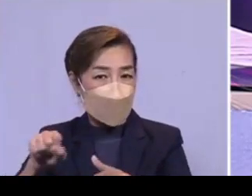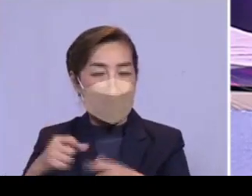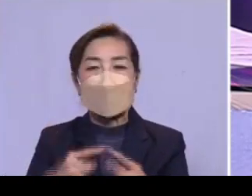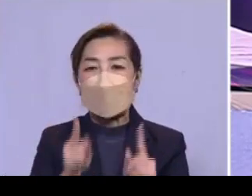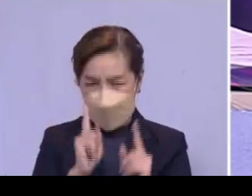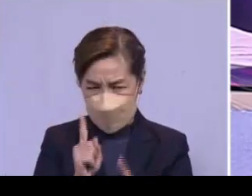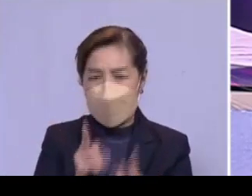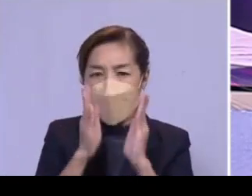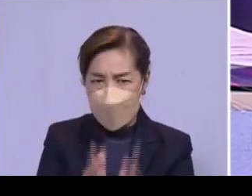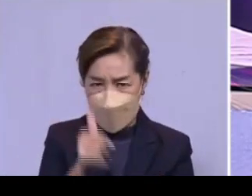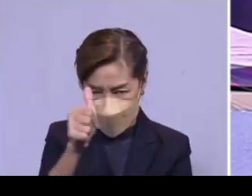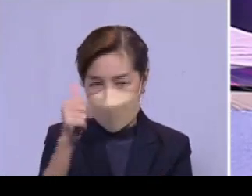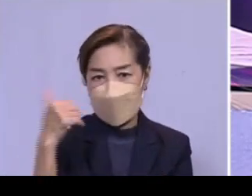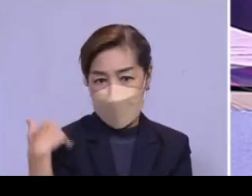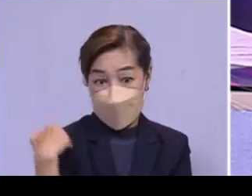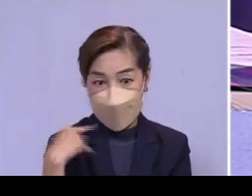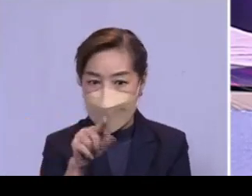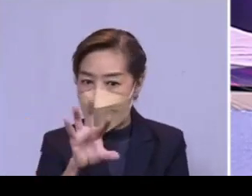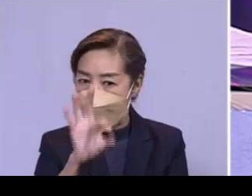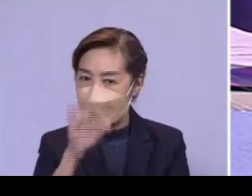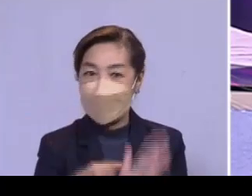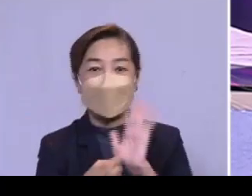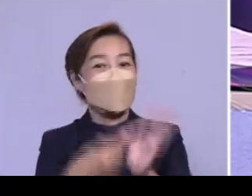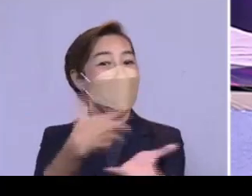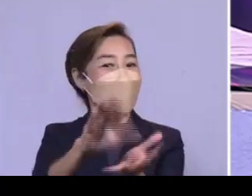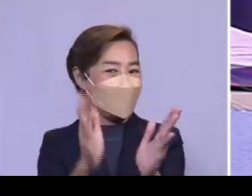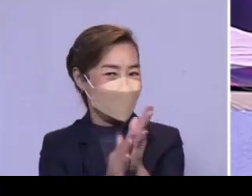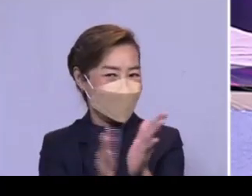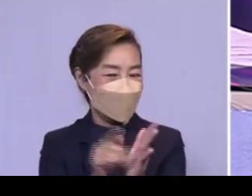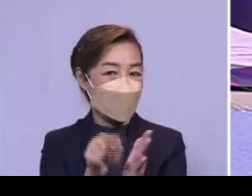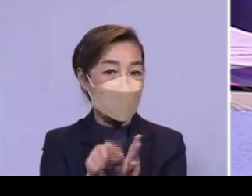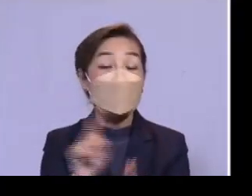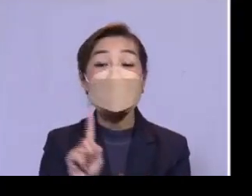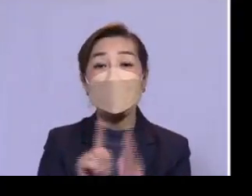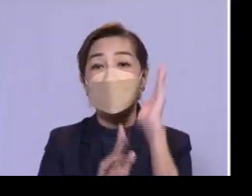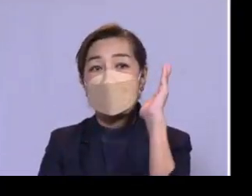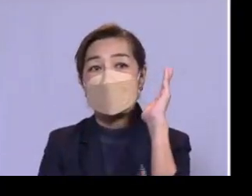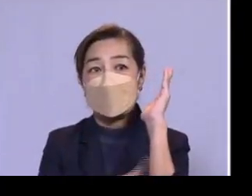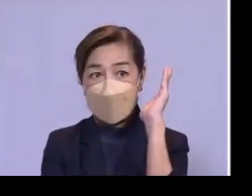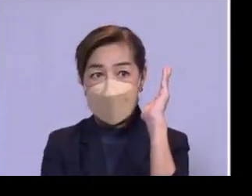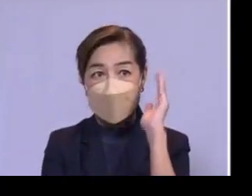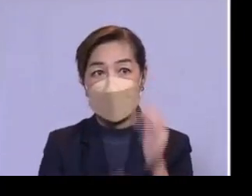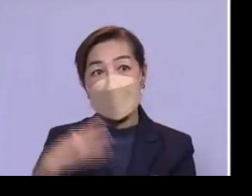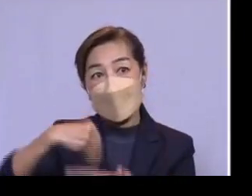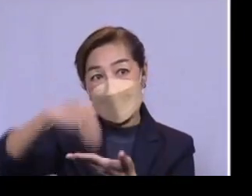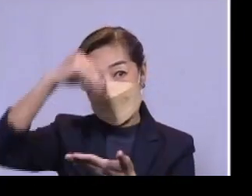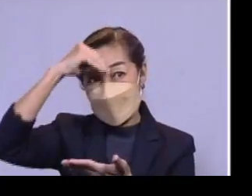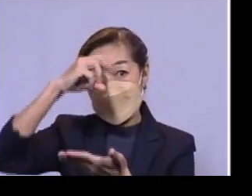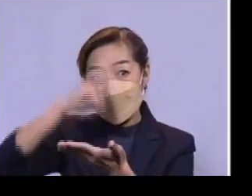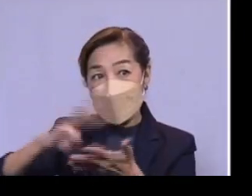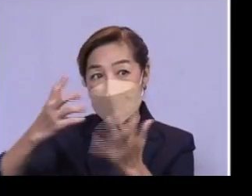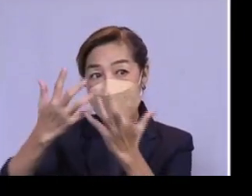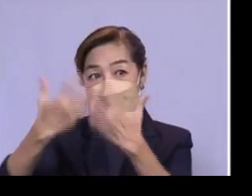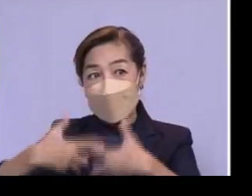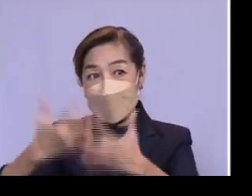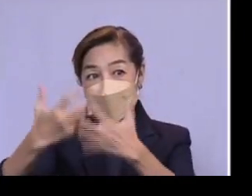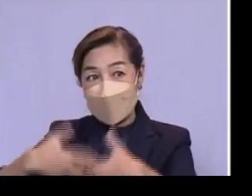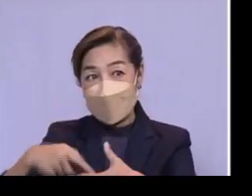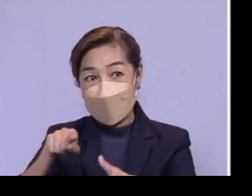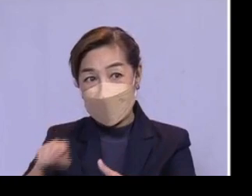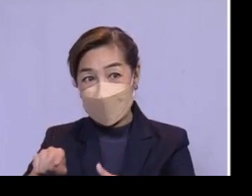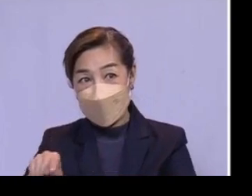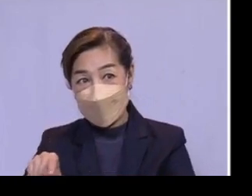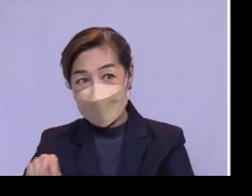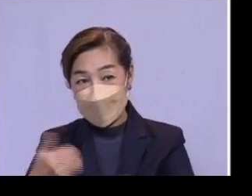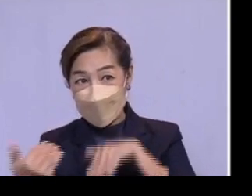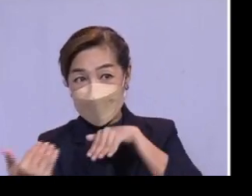นี้เราก็เลยต้องเอามาชื่นชมกันเหตุการณ์นี้เกิดขึ้นที่จังหวัดตรังครับน้องๆ นักเรียนช่างกลกลุ่มนี้ครับลงไปก